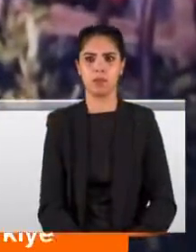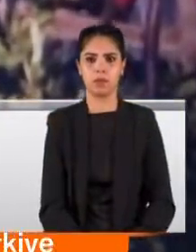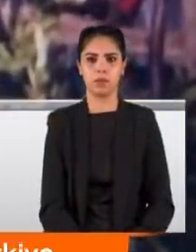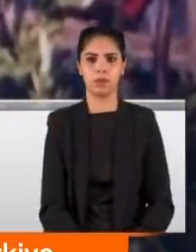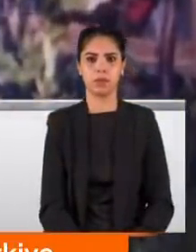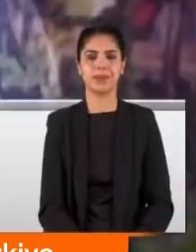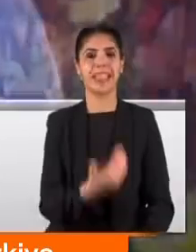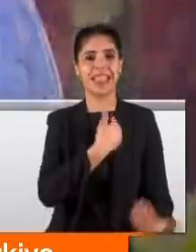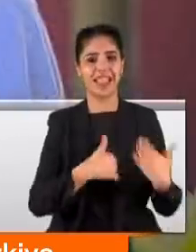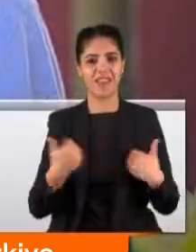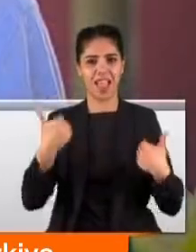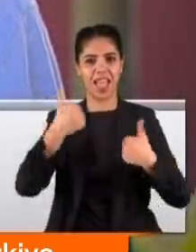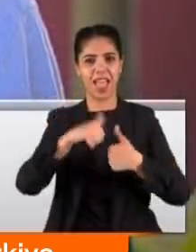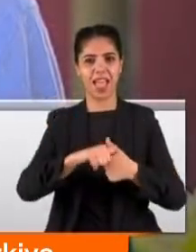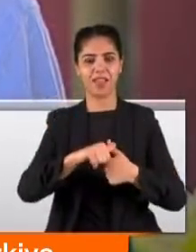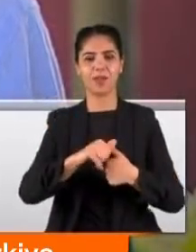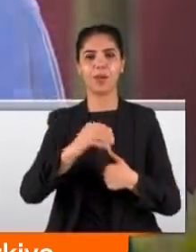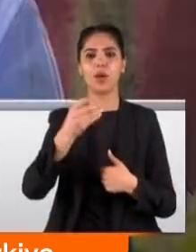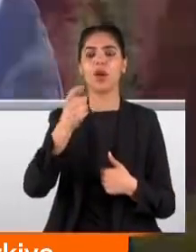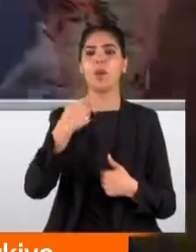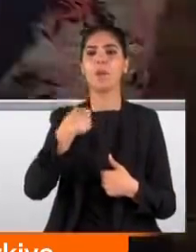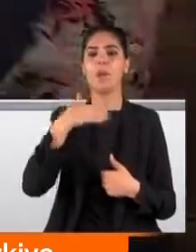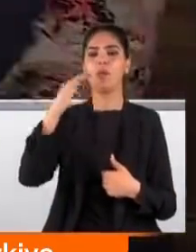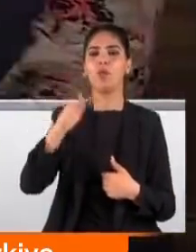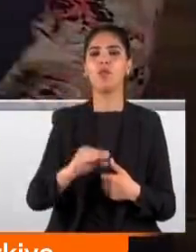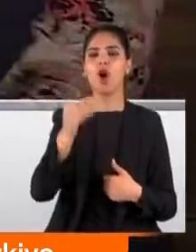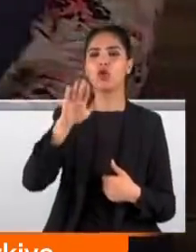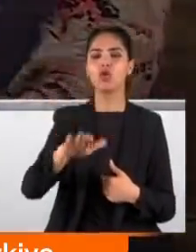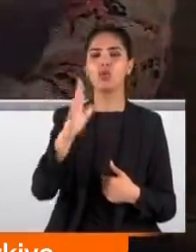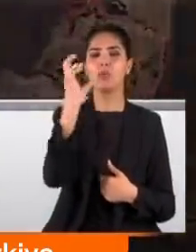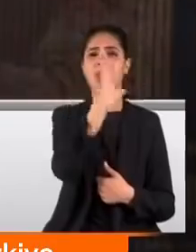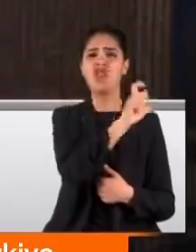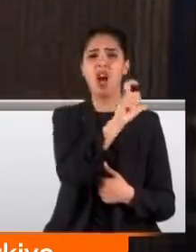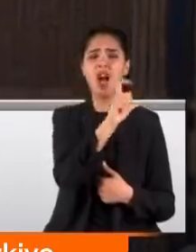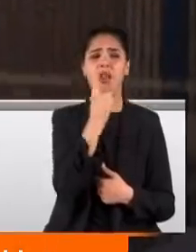Severek evlendik abi. En ufak çocuğum 5 aylıkken bırakıp gitti.